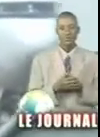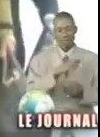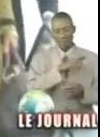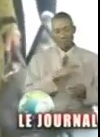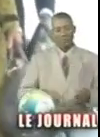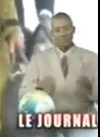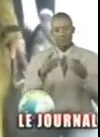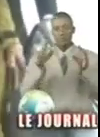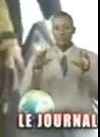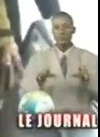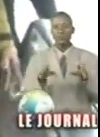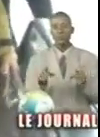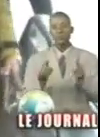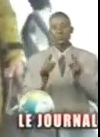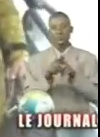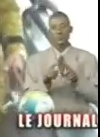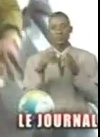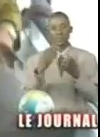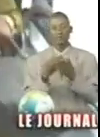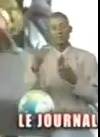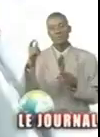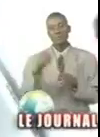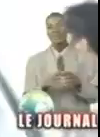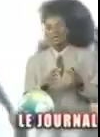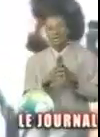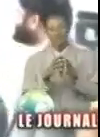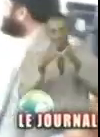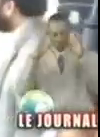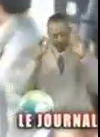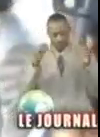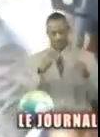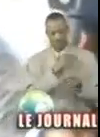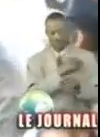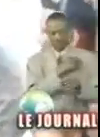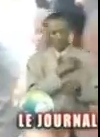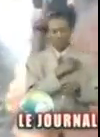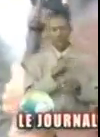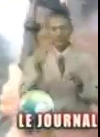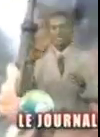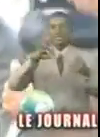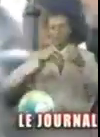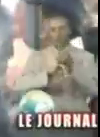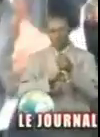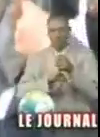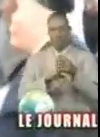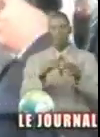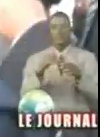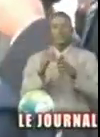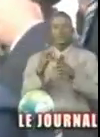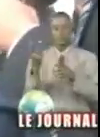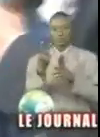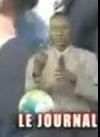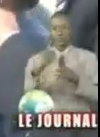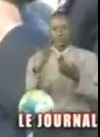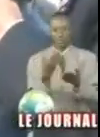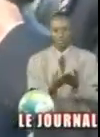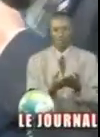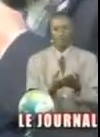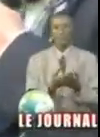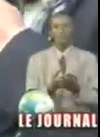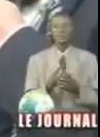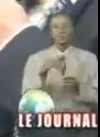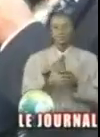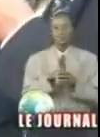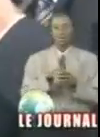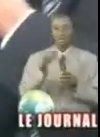Congo est aussi représentée au plus haut niveau de l'État par le président de la République, Joseph Kabila Kabange. Le chef de l'État